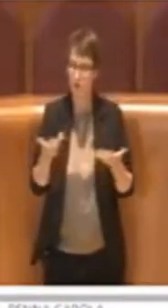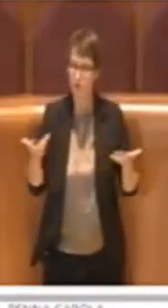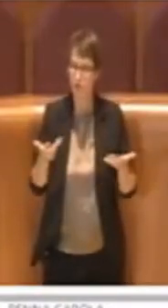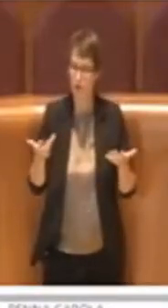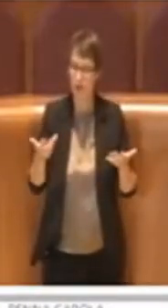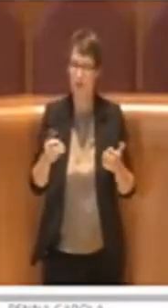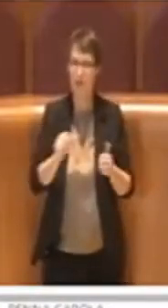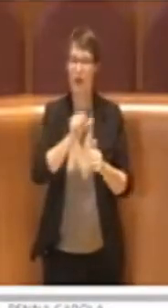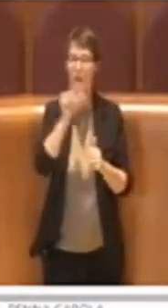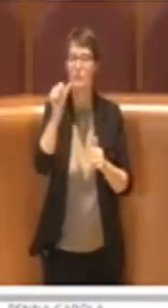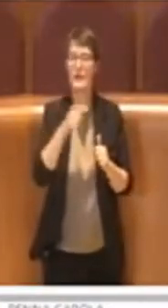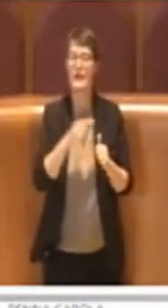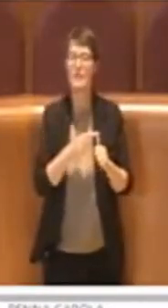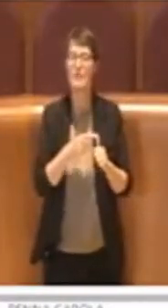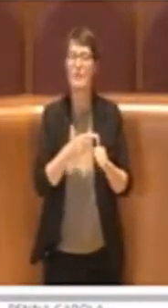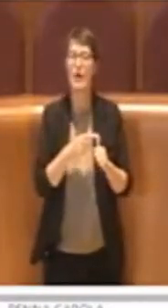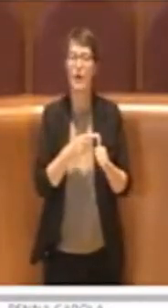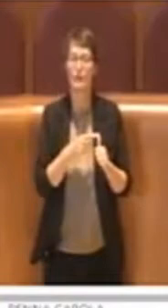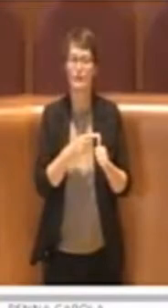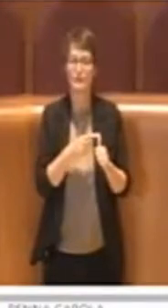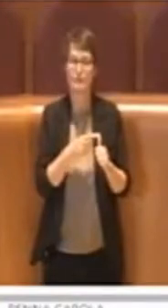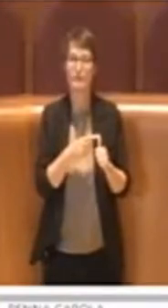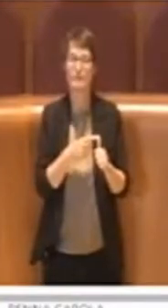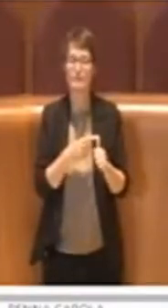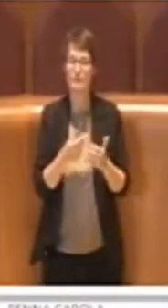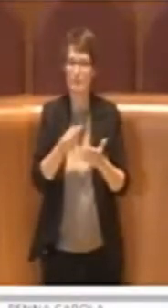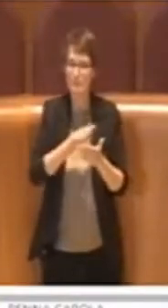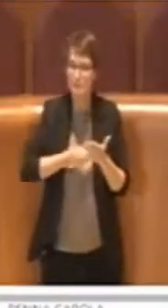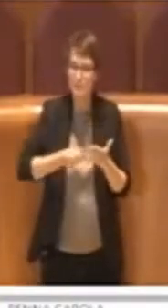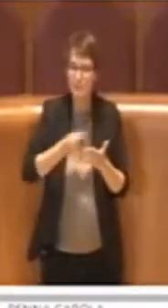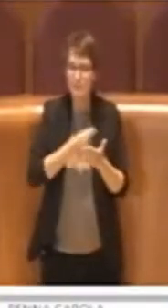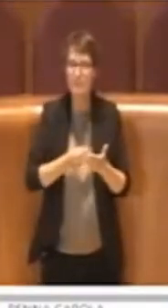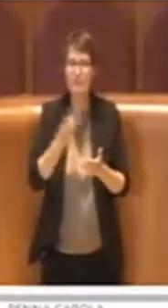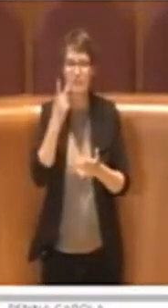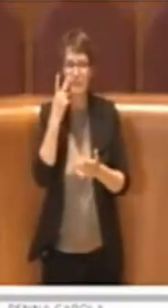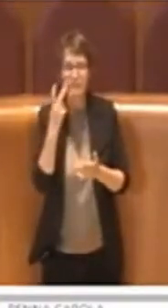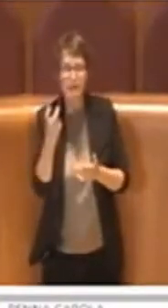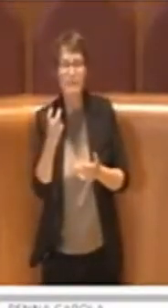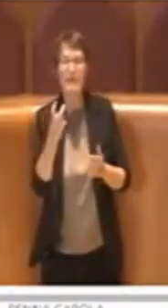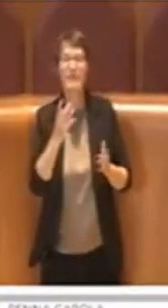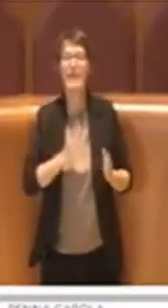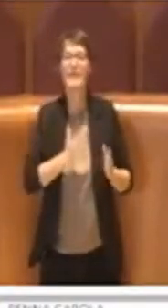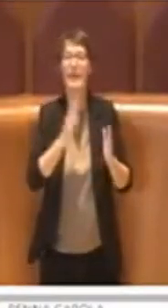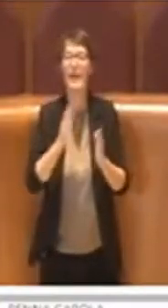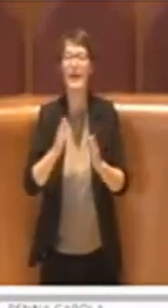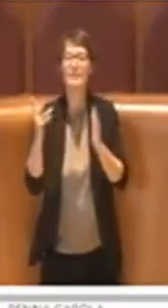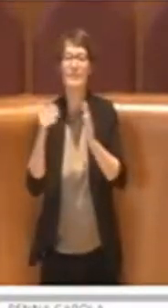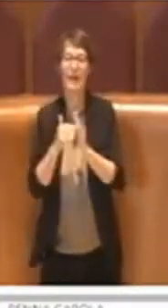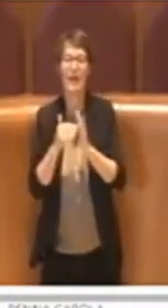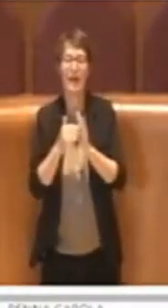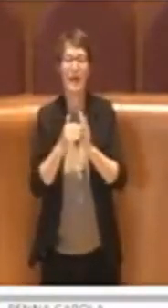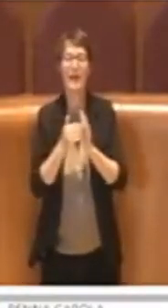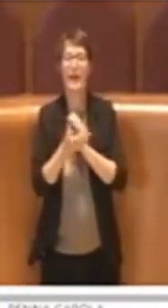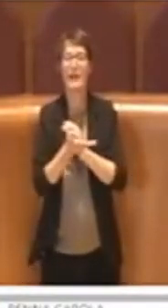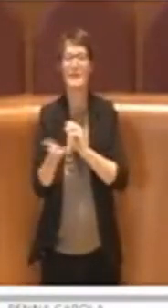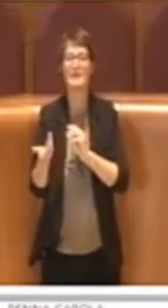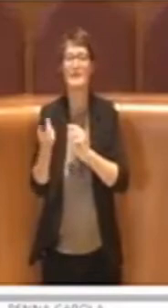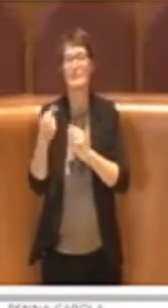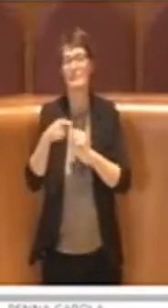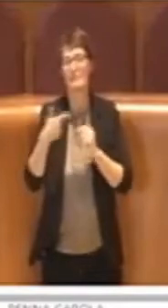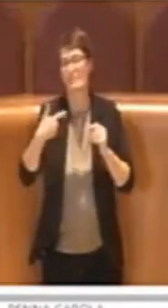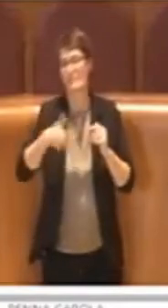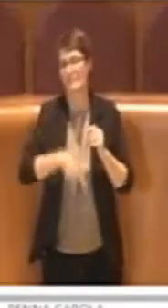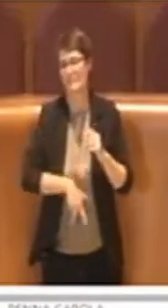il progetto con il quale si prevede la costruzione di al nuovi alloggi destinati all'edilizia sociale a Lunghezzina, quindi parliamo del